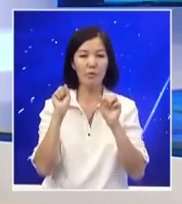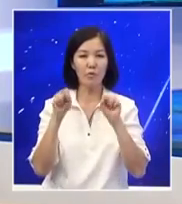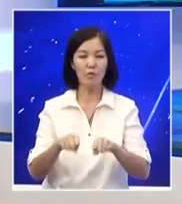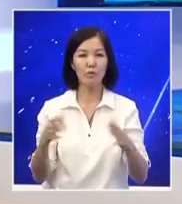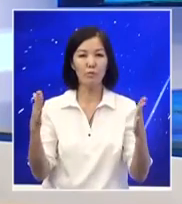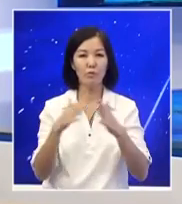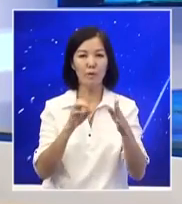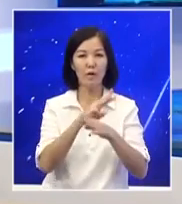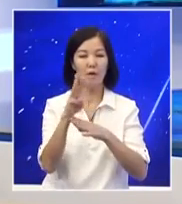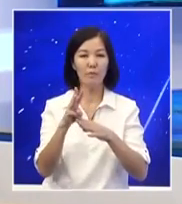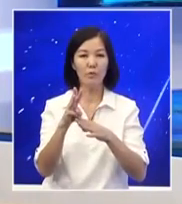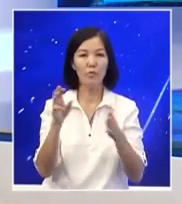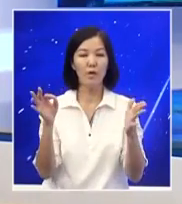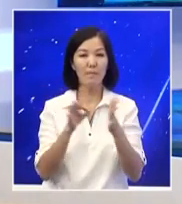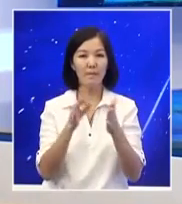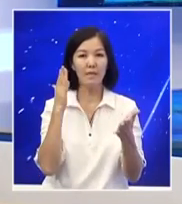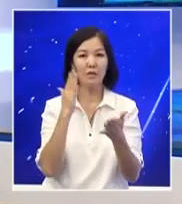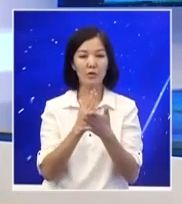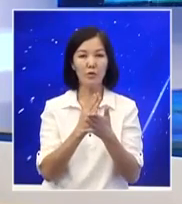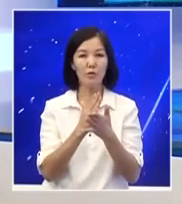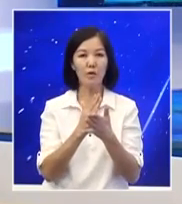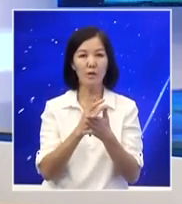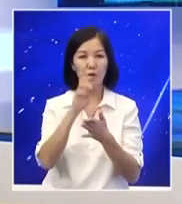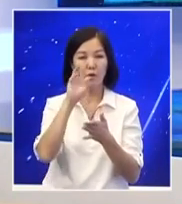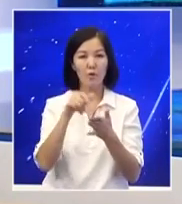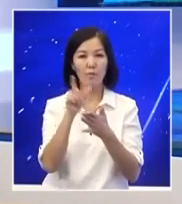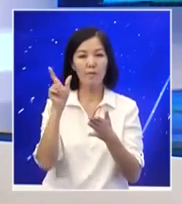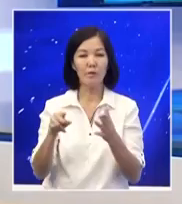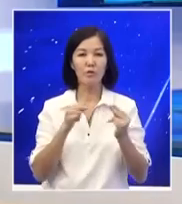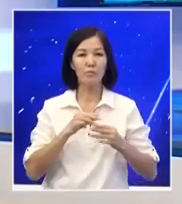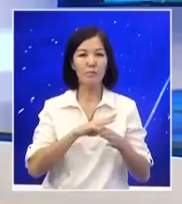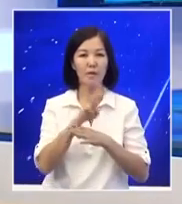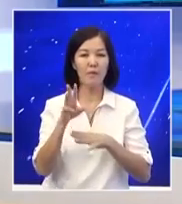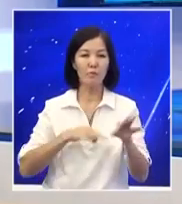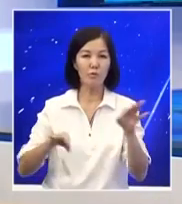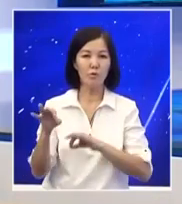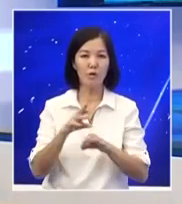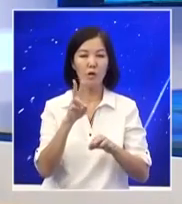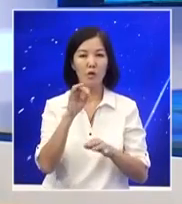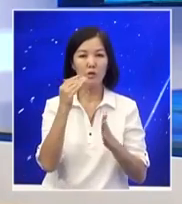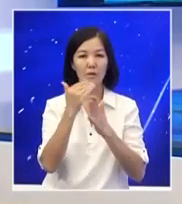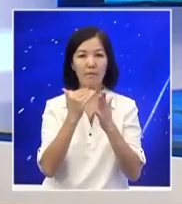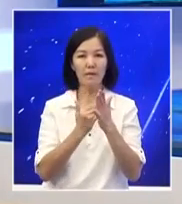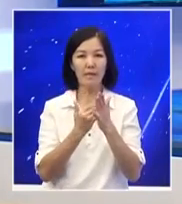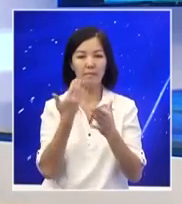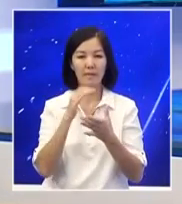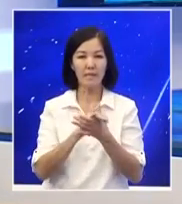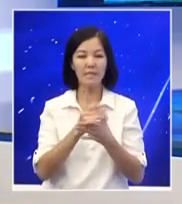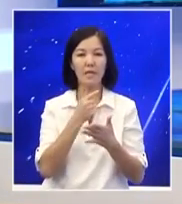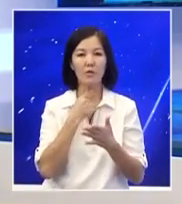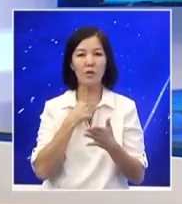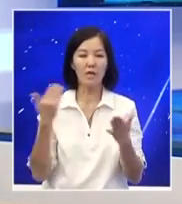баспанамен қамту міндеті тұр. Сапар барысында үкімет басшысы жұмыспен қамтудың жол картасы, нұрлы жер бағдарламалары барысымен